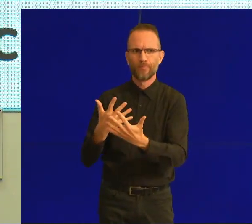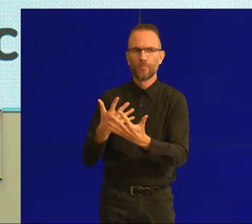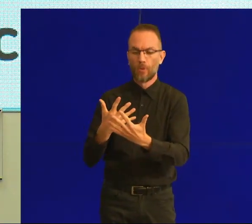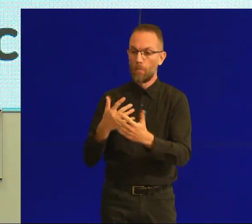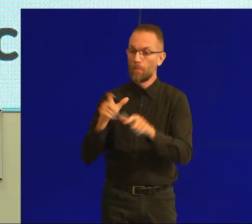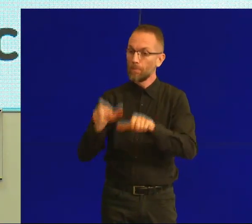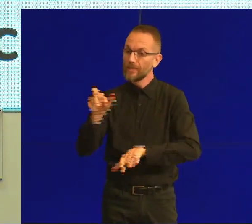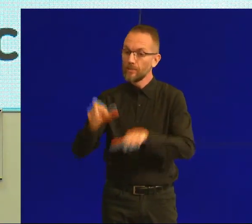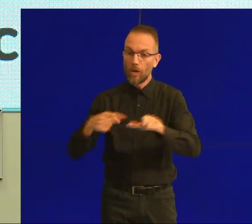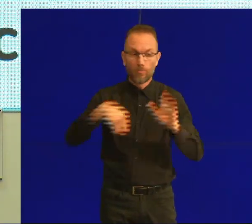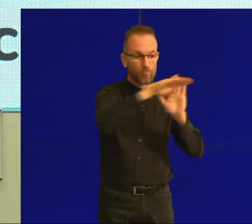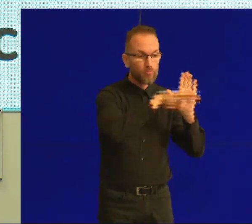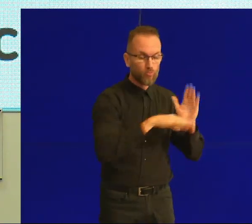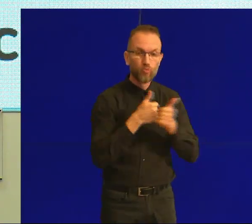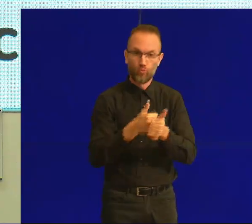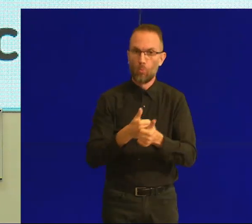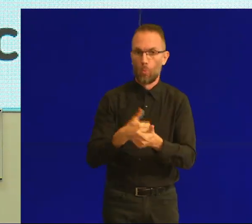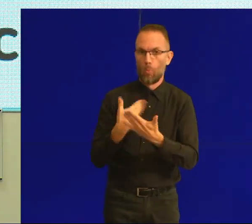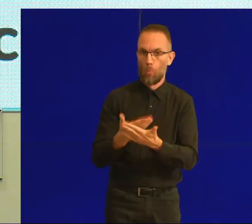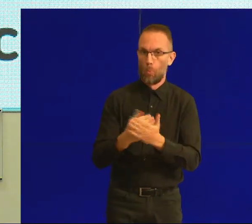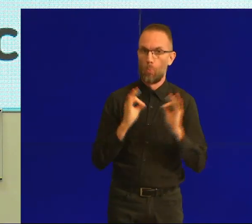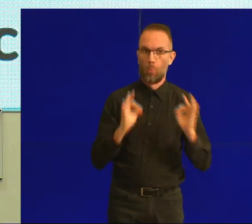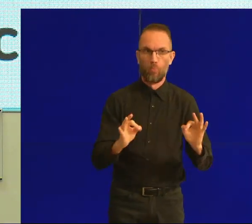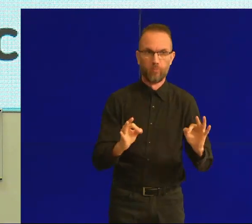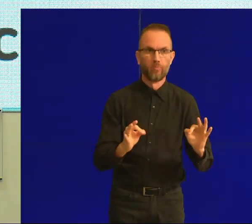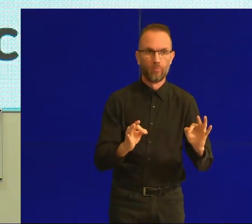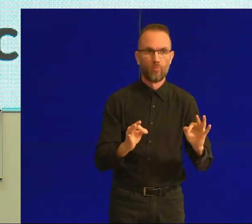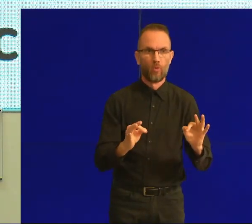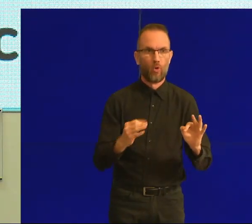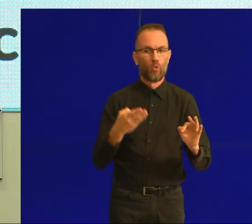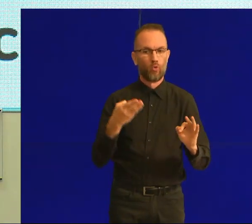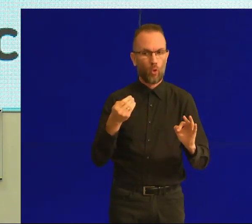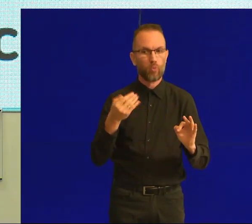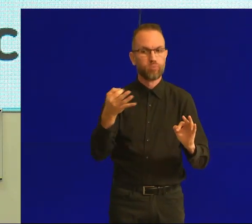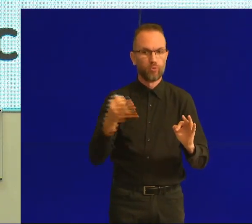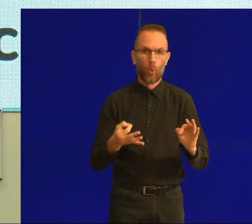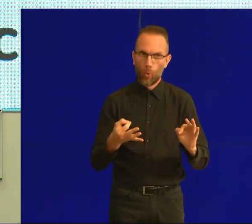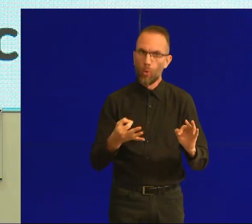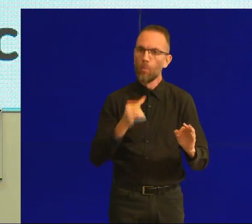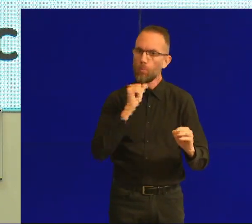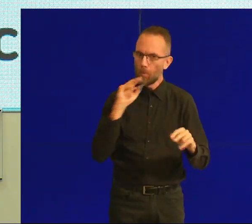ce qui est quelque chose d'extrêmement important également